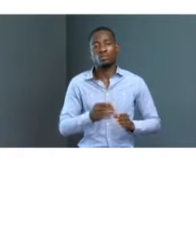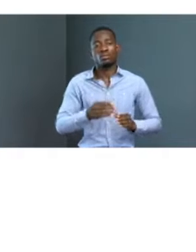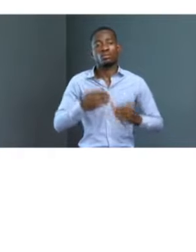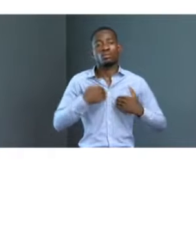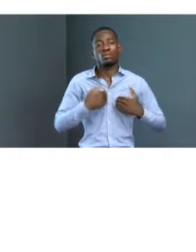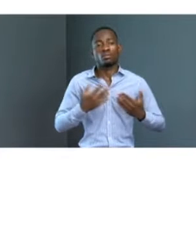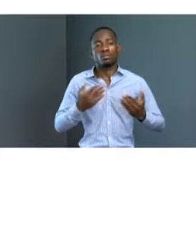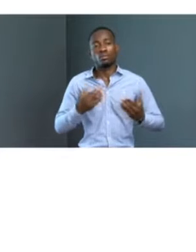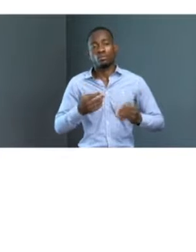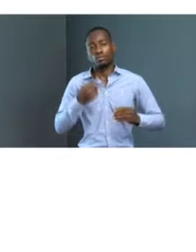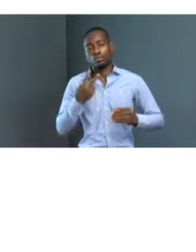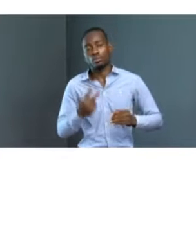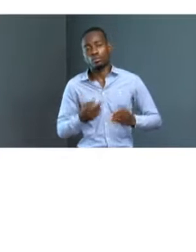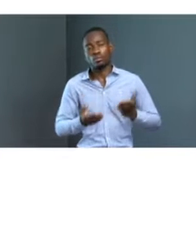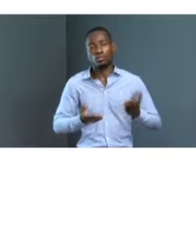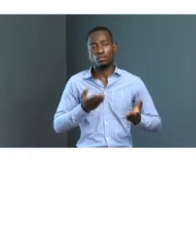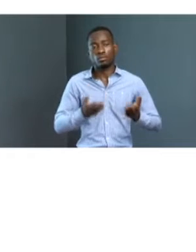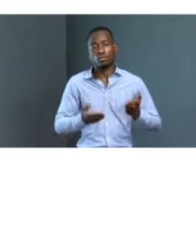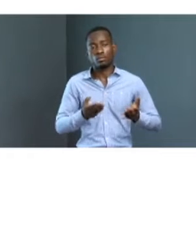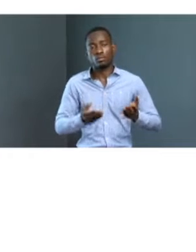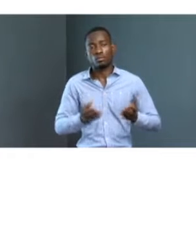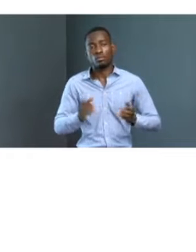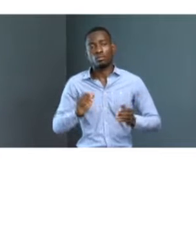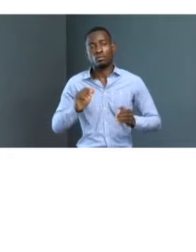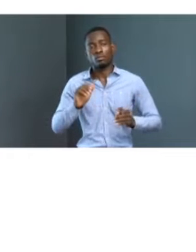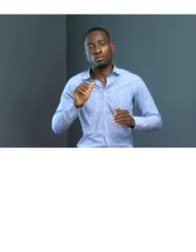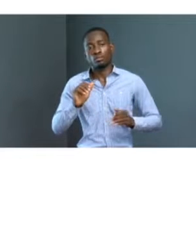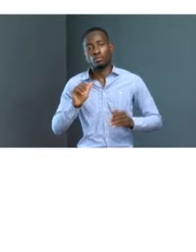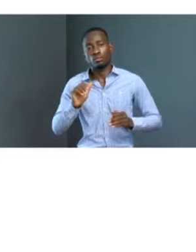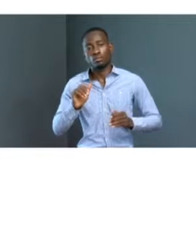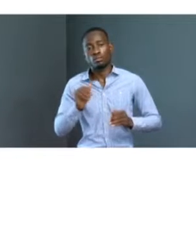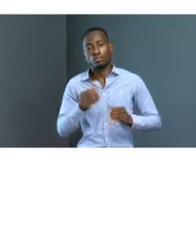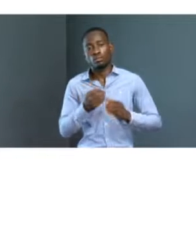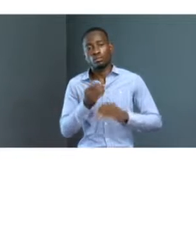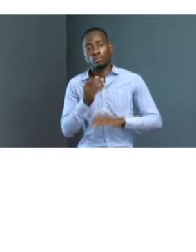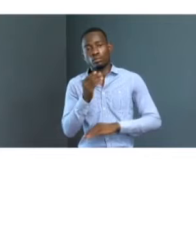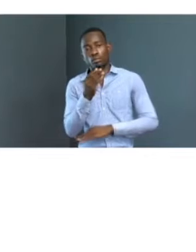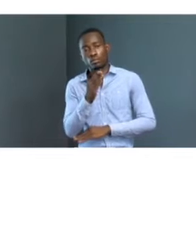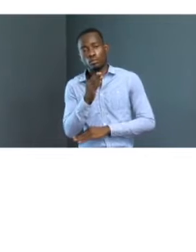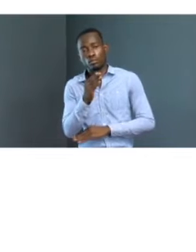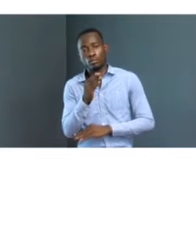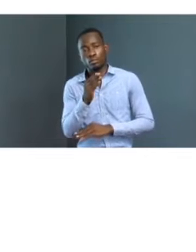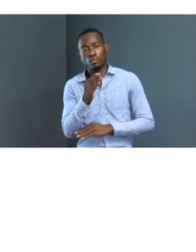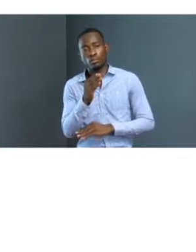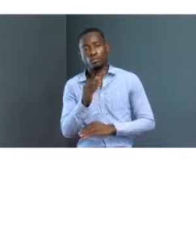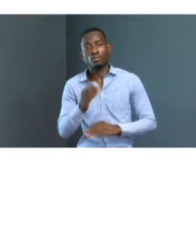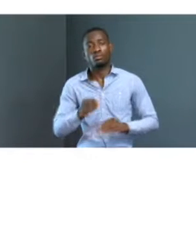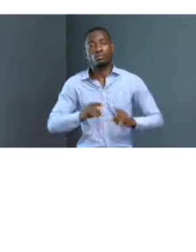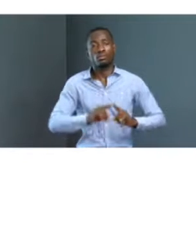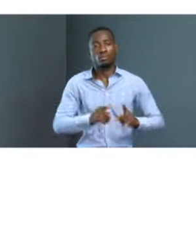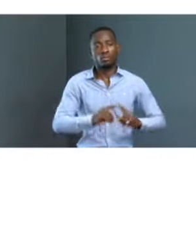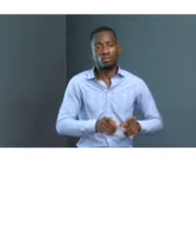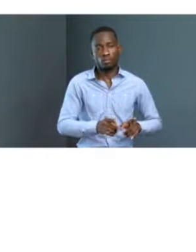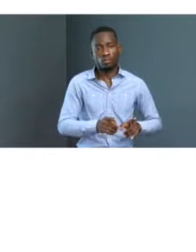dispose de deux variétés d'acétabulaires. Ce sont des algues vertes unicellulaires. Acetabularia mediterranea à chapeau